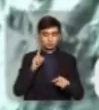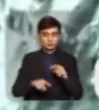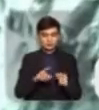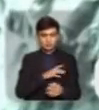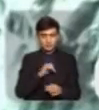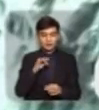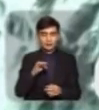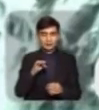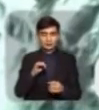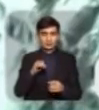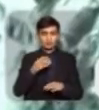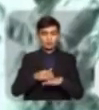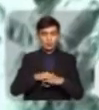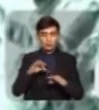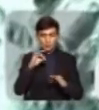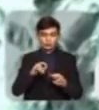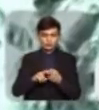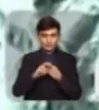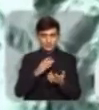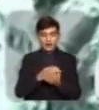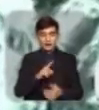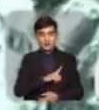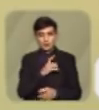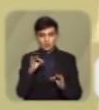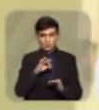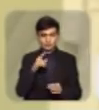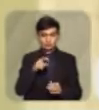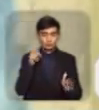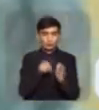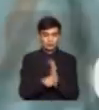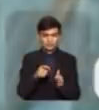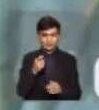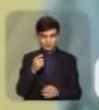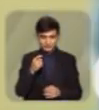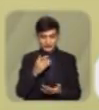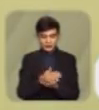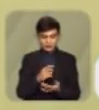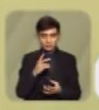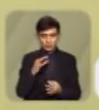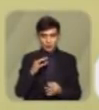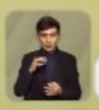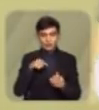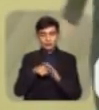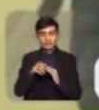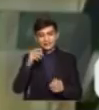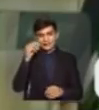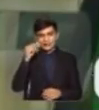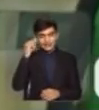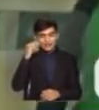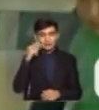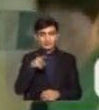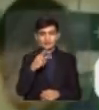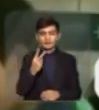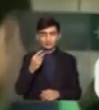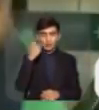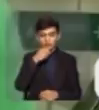распространения и степень тяжести. Хотя, по словам экспертов, он менее смертоносен, чем атипичная пневмония, вспышка которой в Китае в